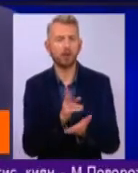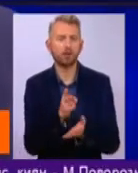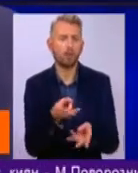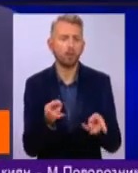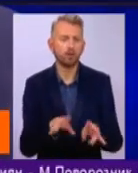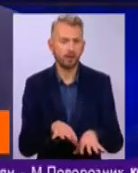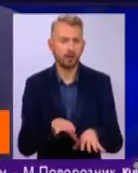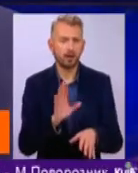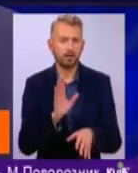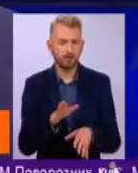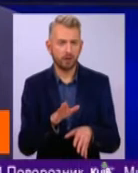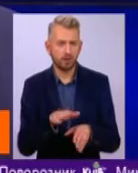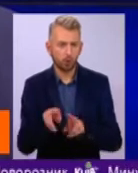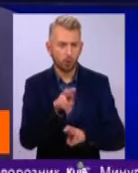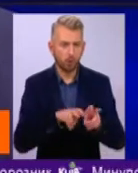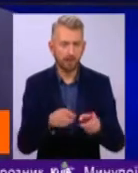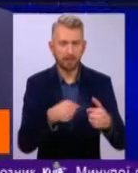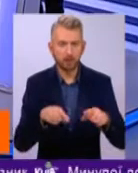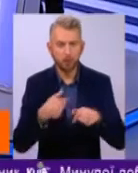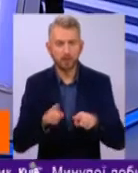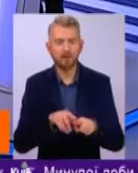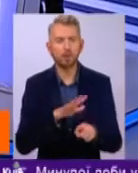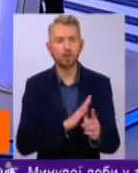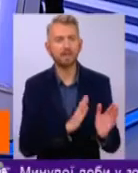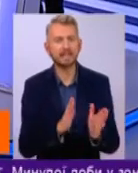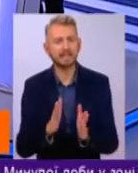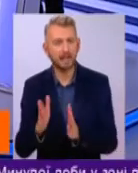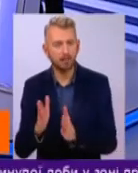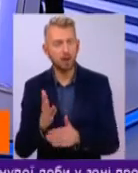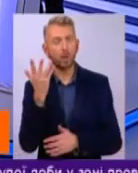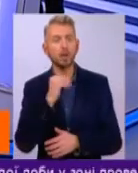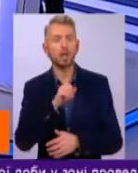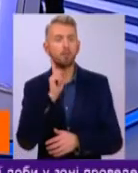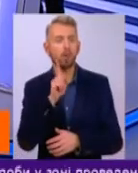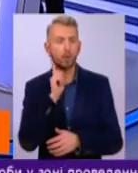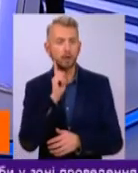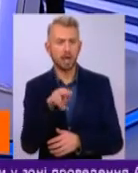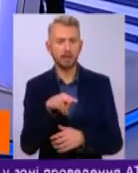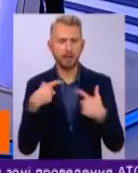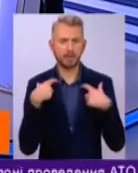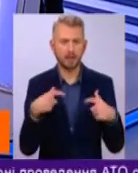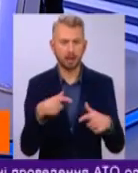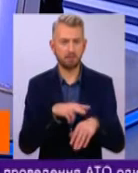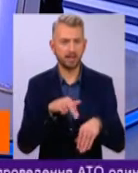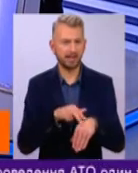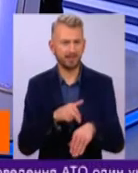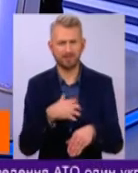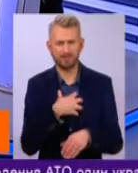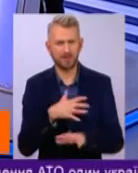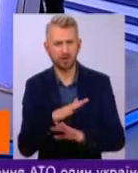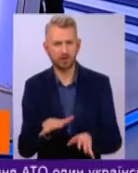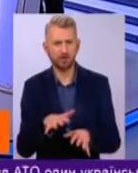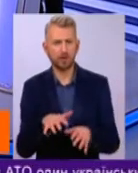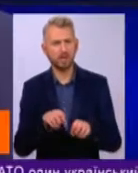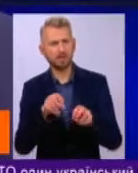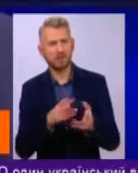працювати в оперативних підрозділах, але це була система. Коли молодий лейтенант там, міліції, немає значення там,